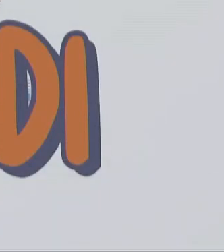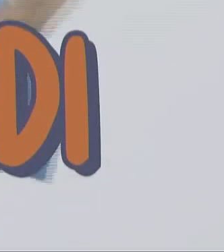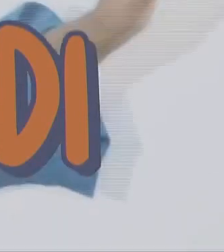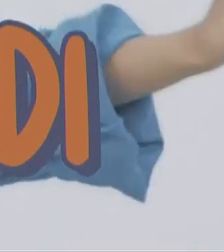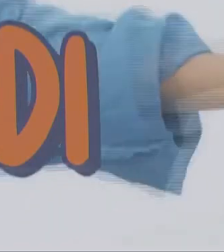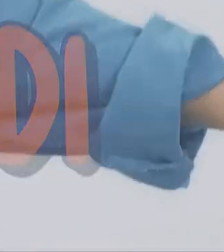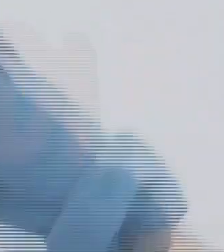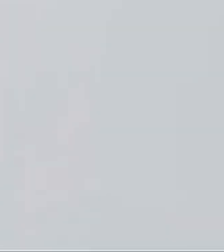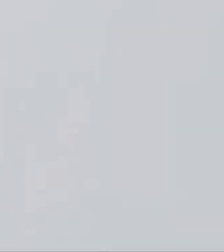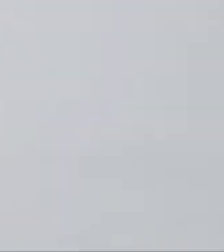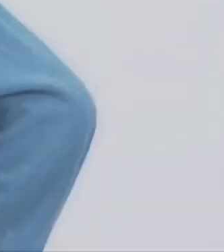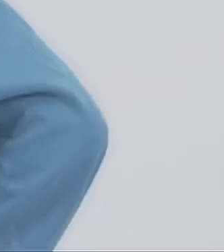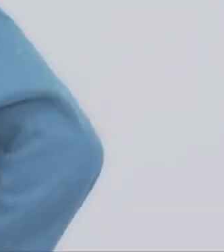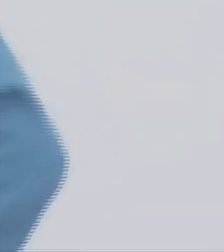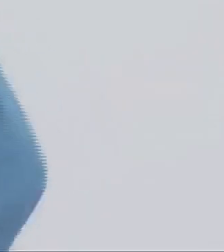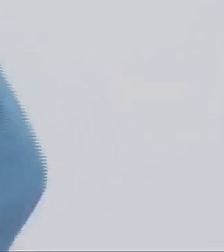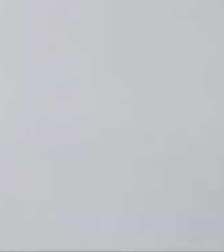Abadi